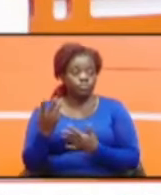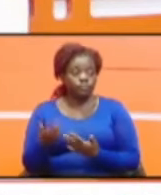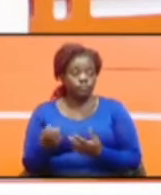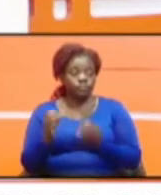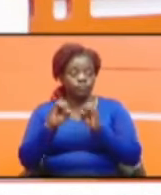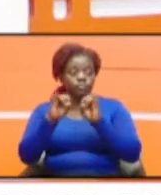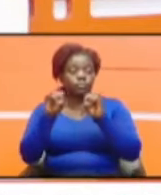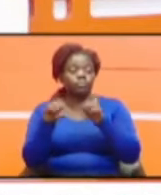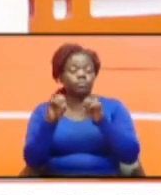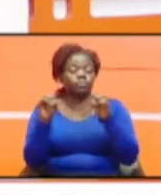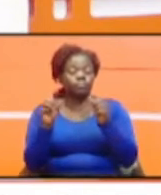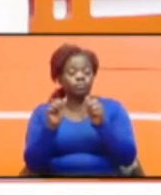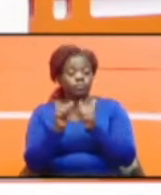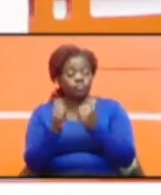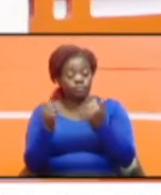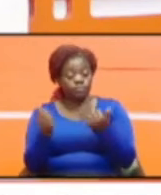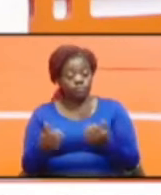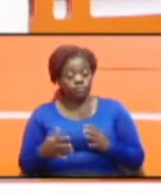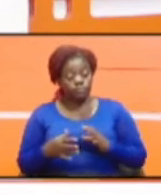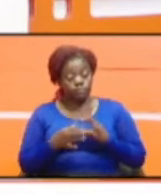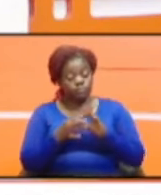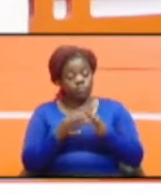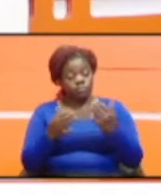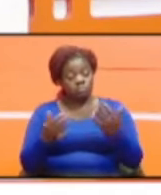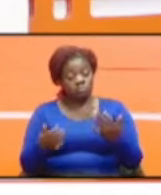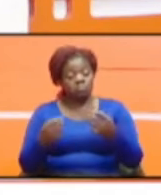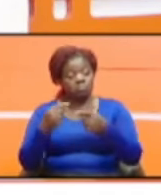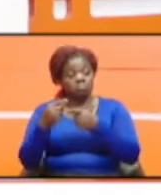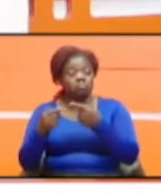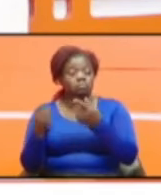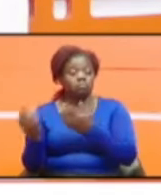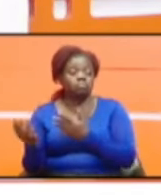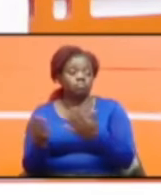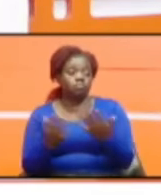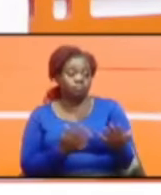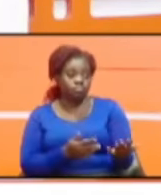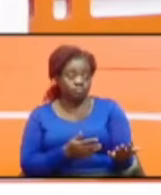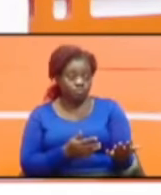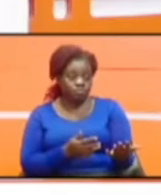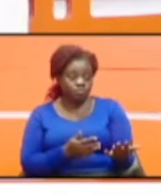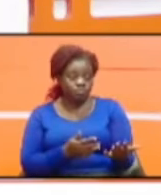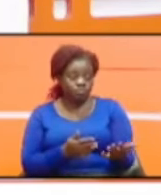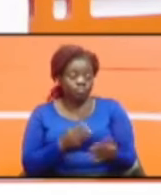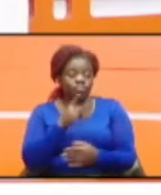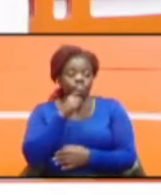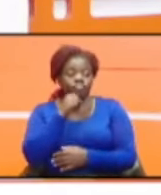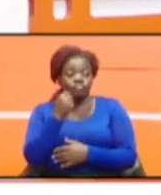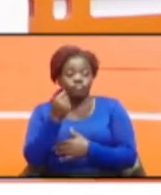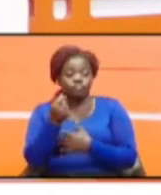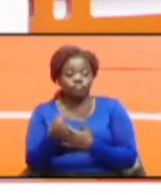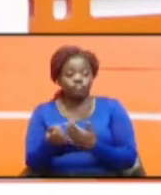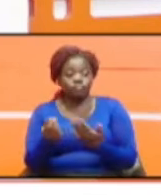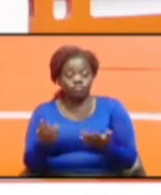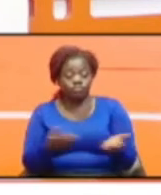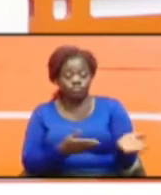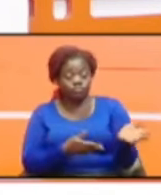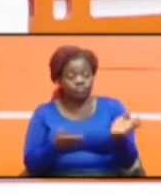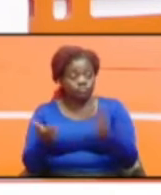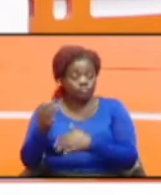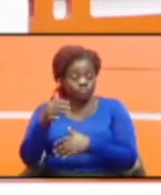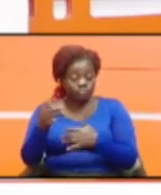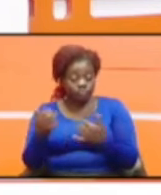ekyagataliiko nfufu wakatoyungako obango tambula na fetu ongera kuaniriza Omusajja atawe na hakasukide mchala